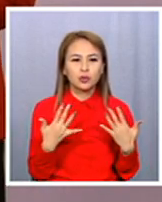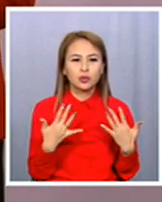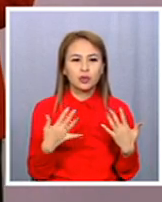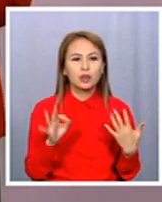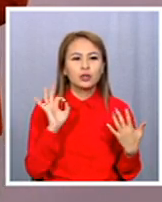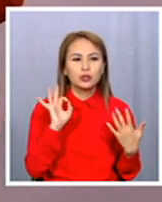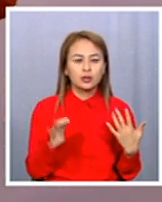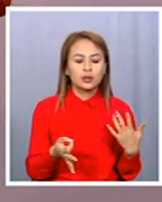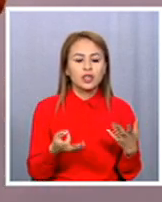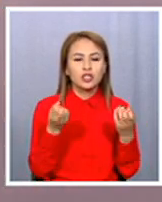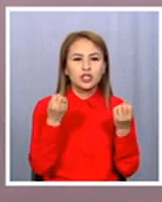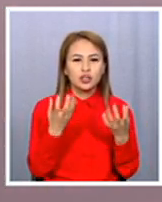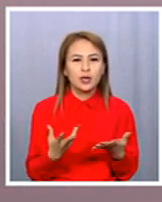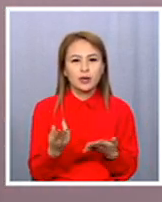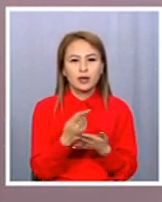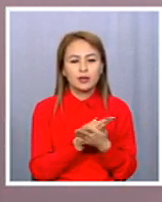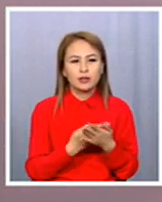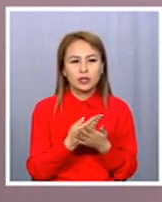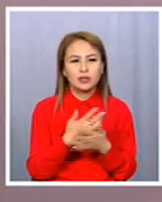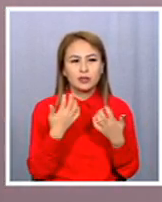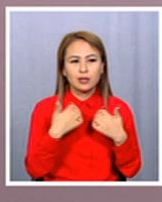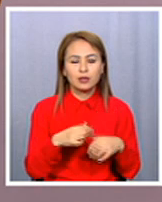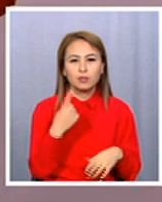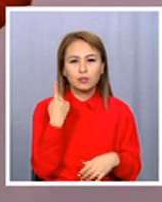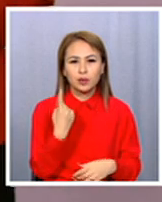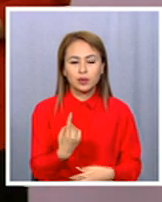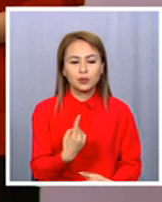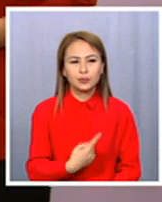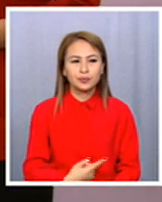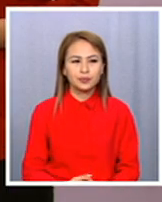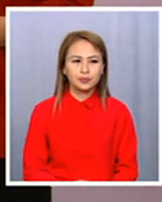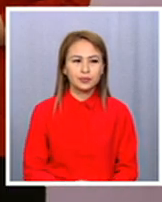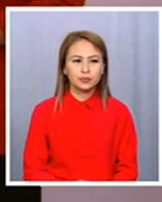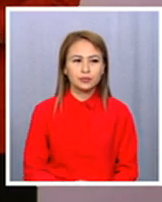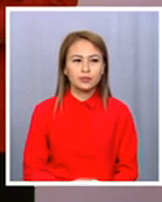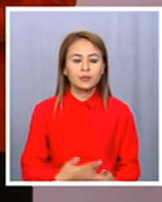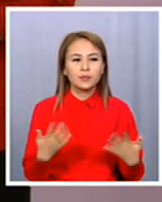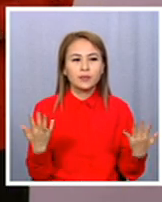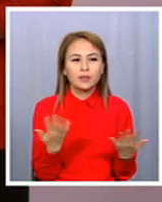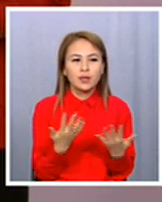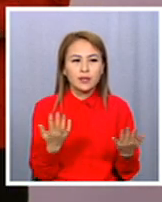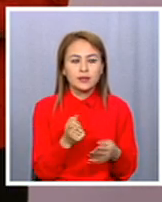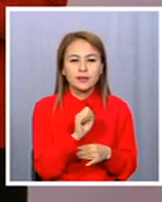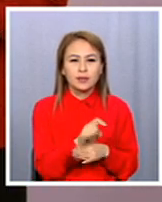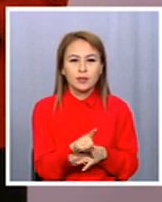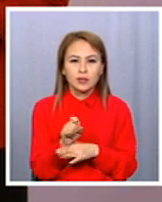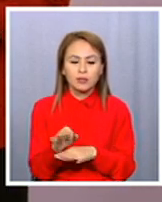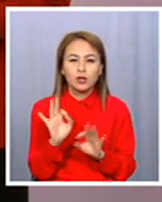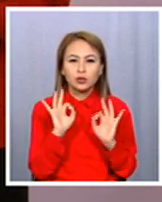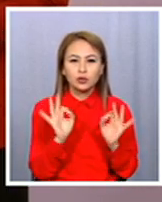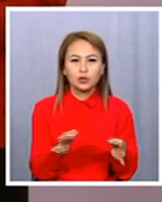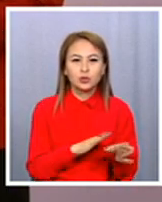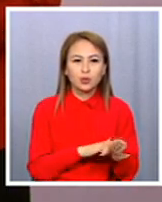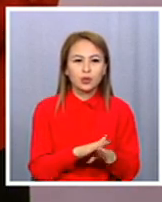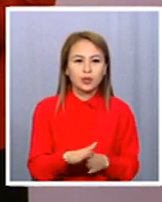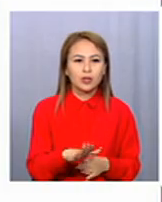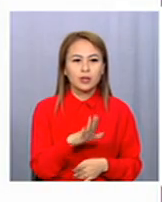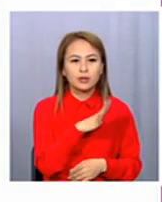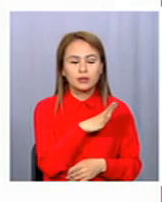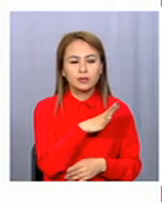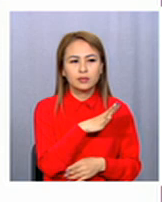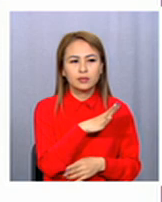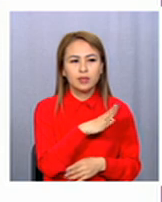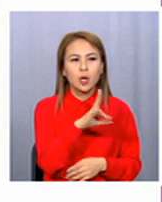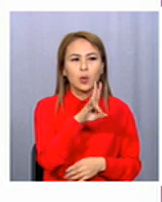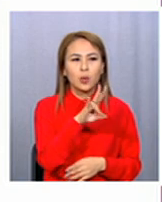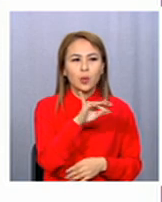айтасындар, жай қарындаштың саны біреу. Енді балалар, қайсы тапсырманы дұрыс орындады? Дұрыс айтасындар,